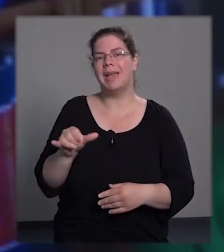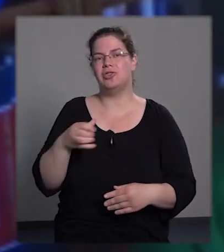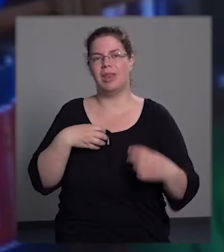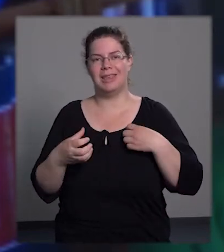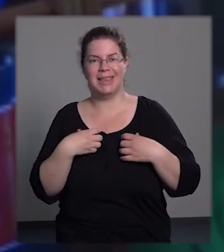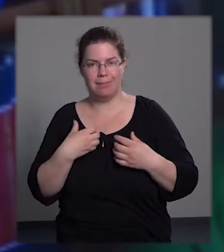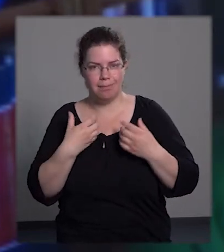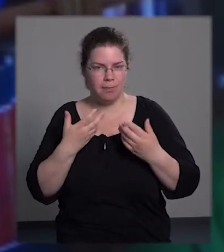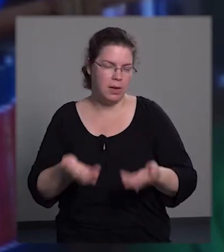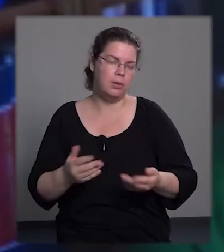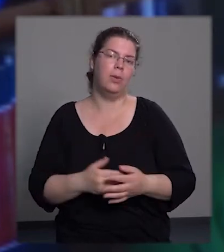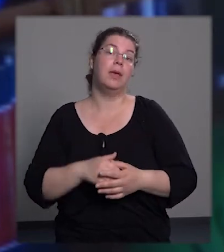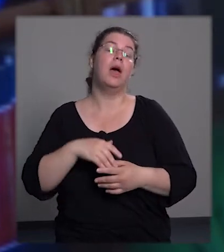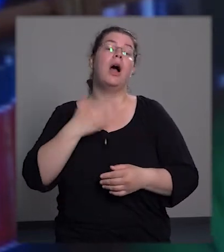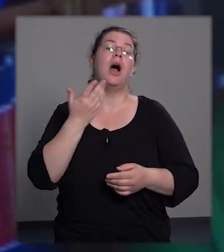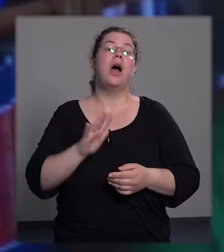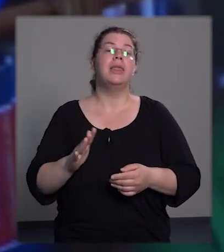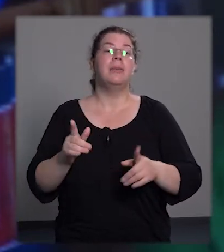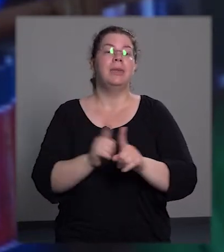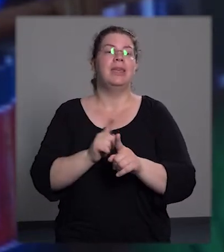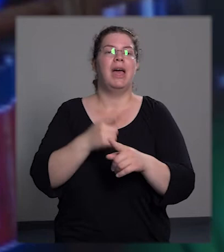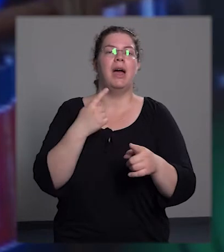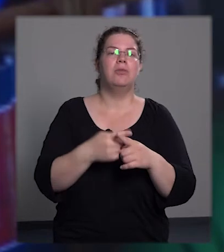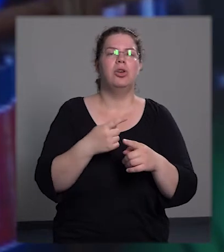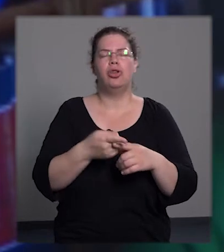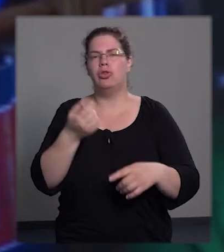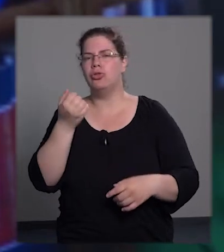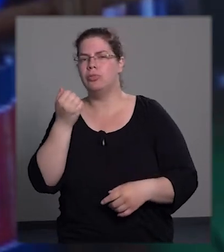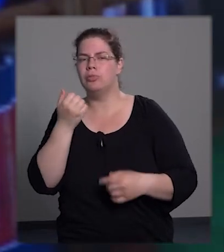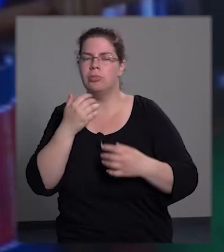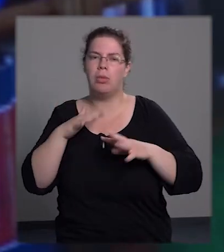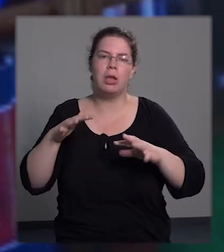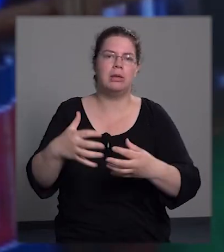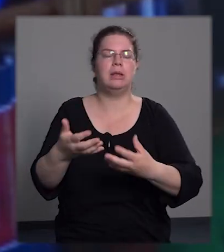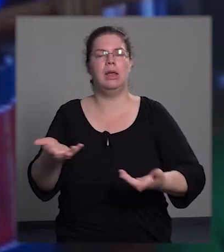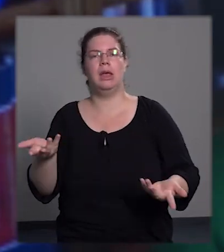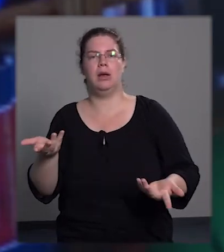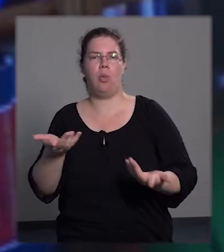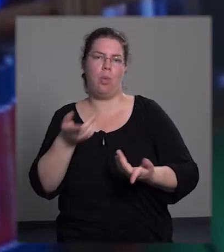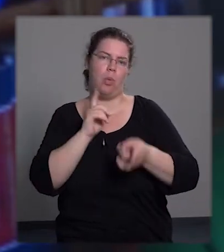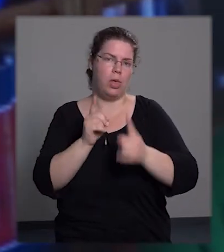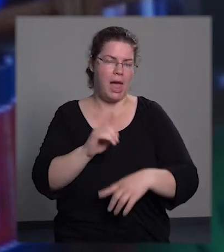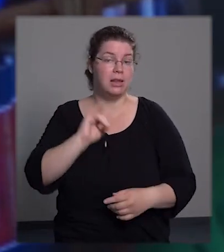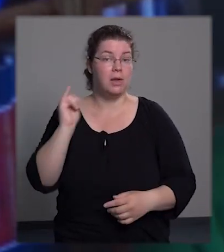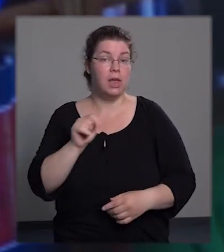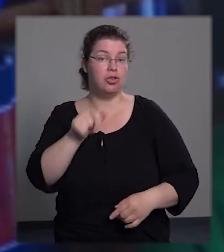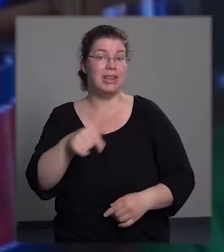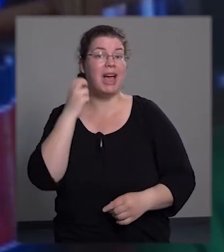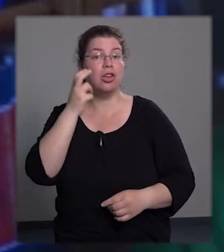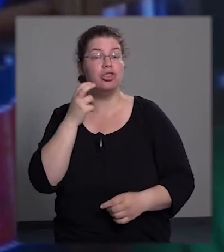színpadokon, hanem ilyen vasas matinékon, munkás matinékon játszott, és itt a Chiliben